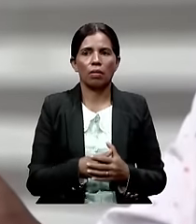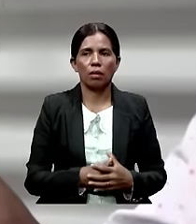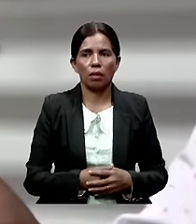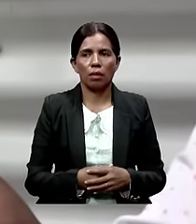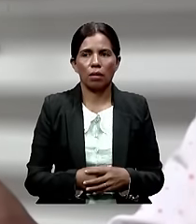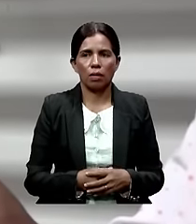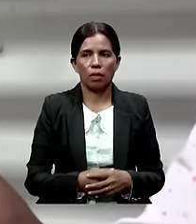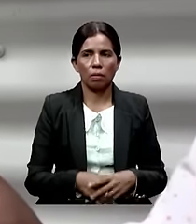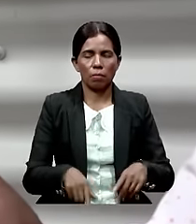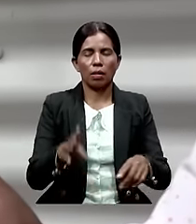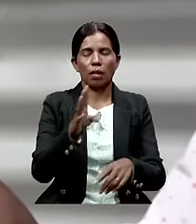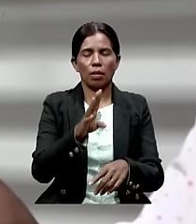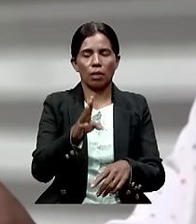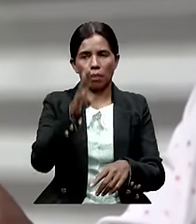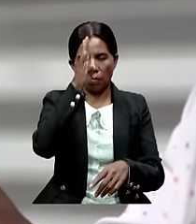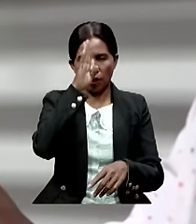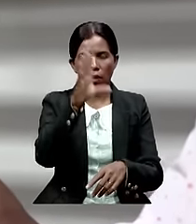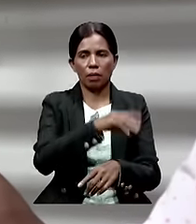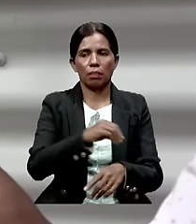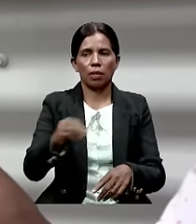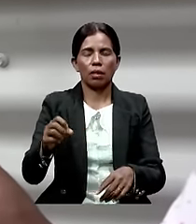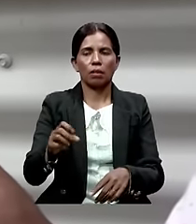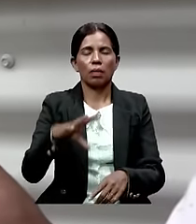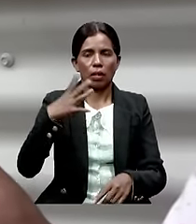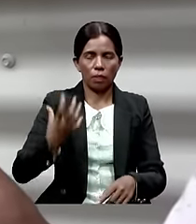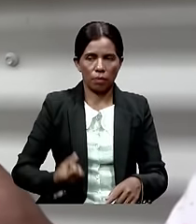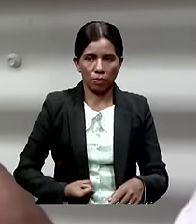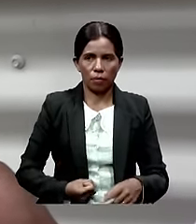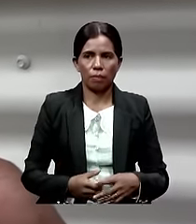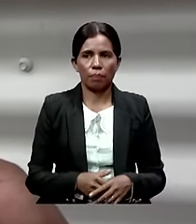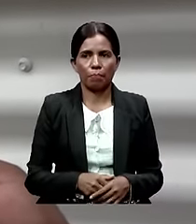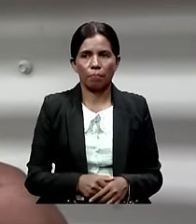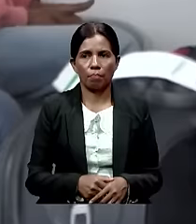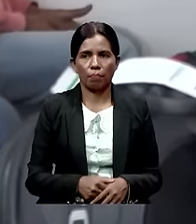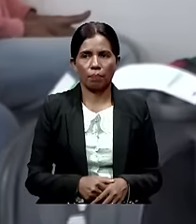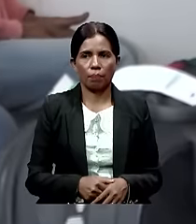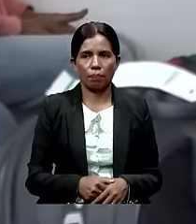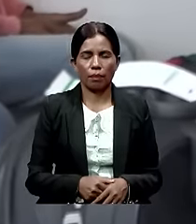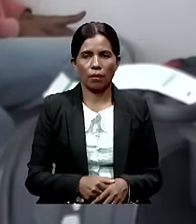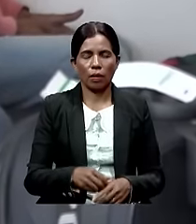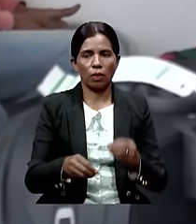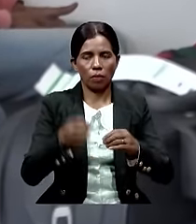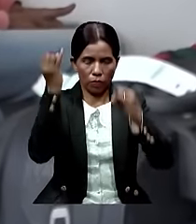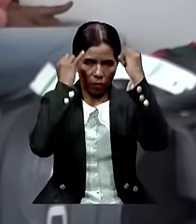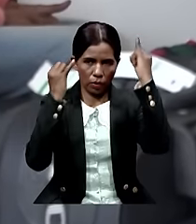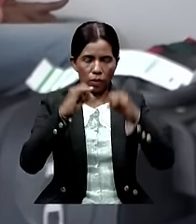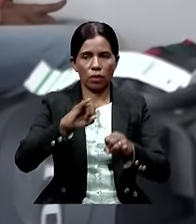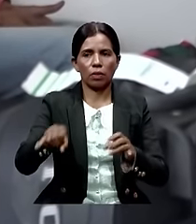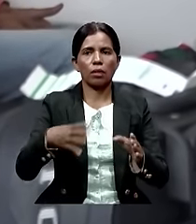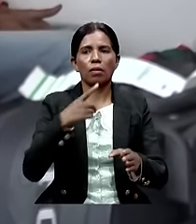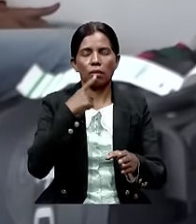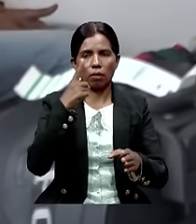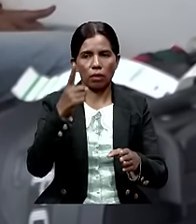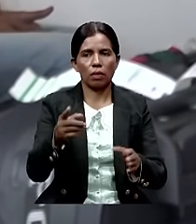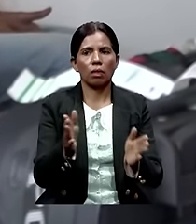ba Bali ma Kuala Lumpur Bali Kamboja. Holako tu tiana sih. Quando a informação, né, jornalista tenta confirma